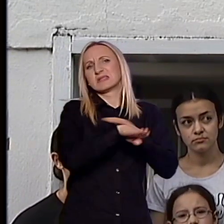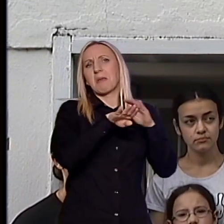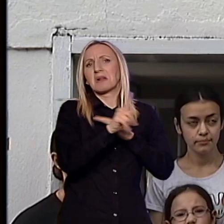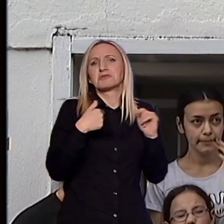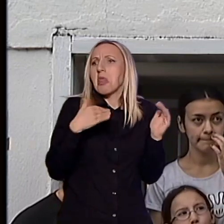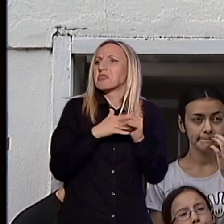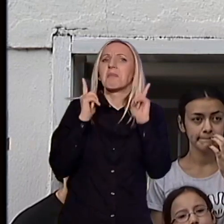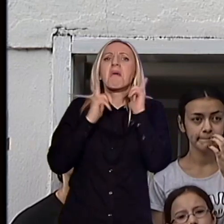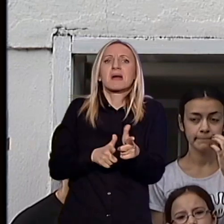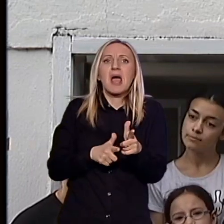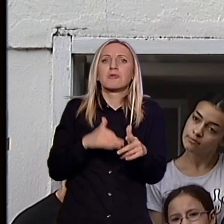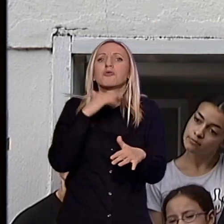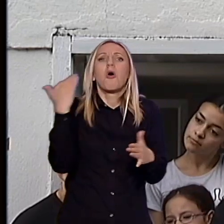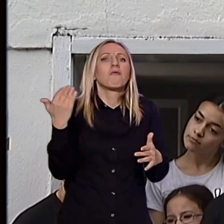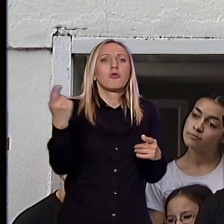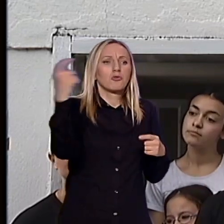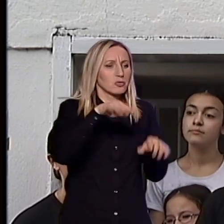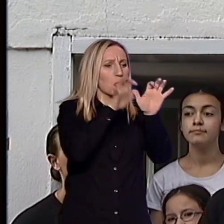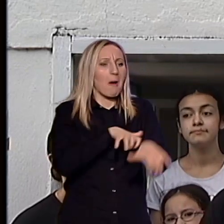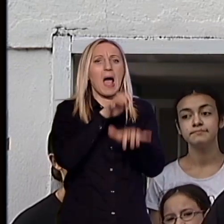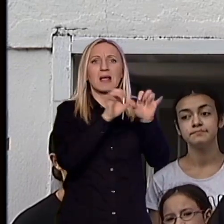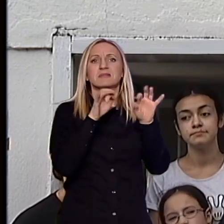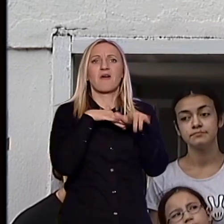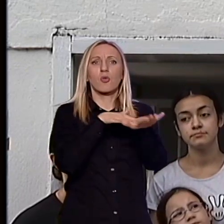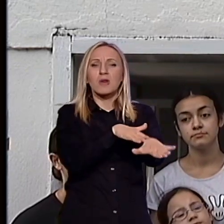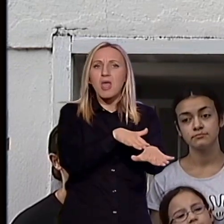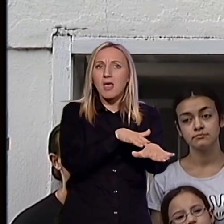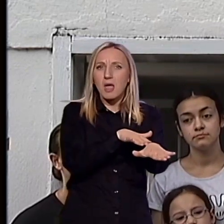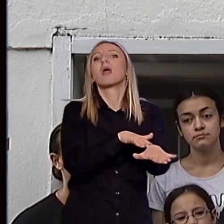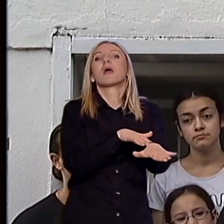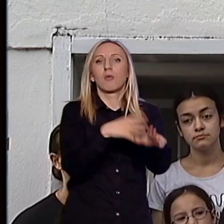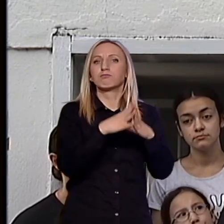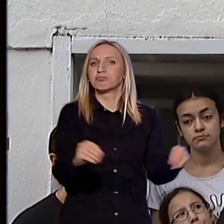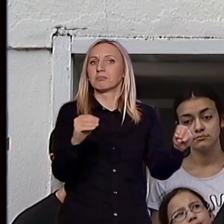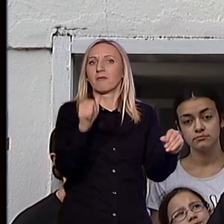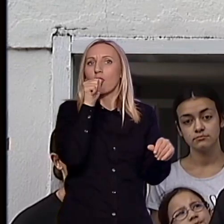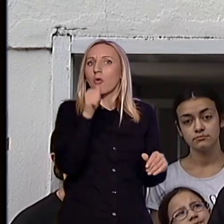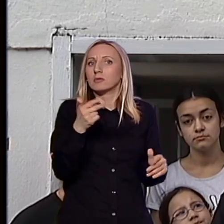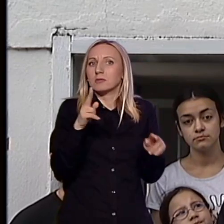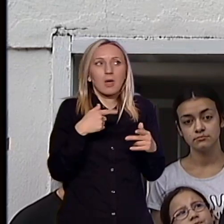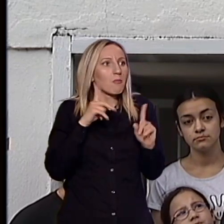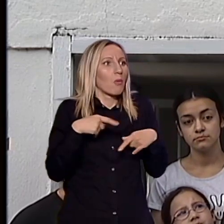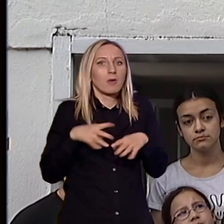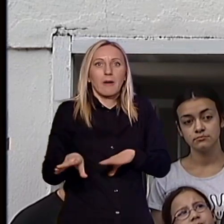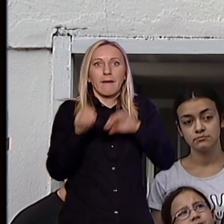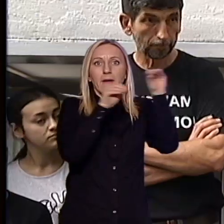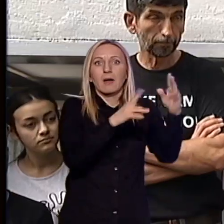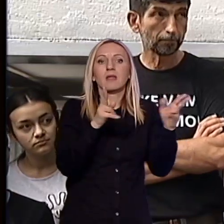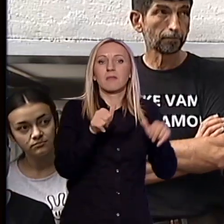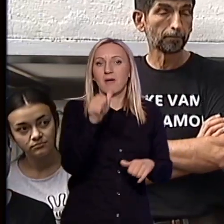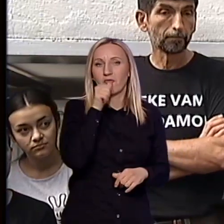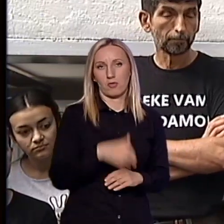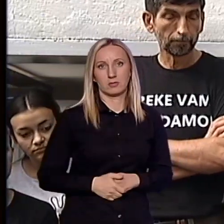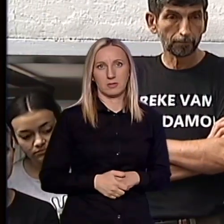nama nikakav rat. Dovoljno dođu bagerima na svaku reku koju su zamislili i eto ostaćemo bez vode. Moramo se selimo tamo gde ima vode. Ja